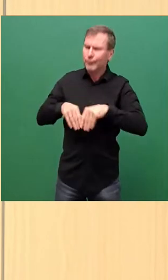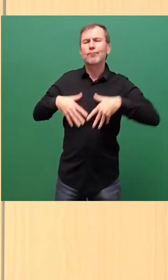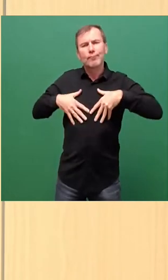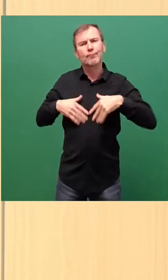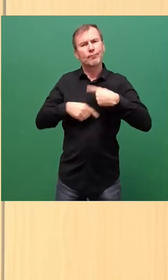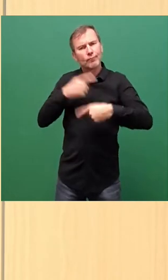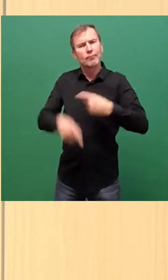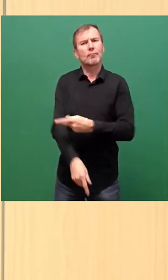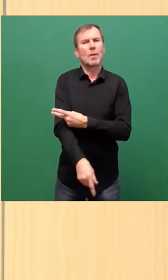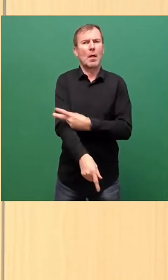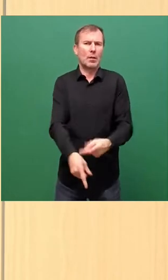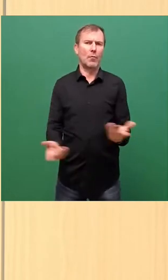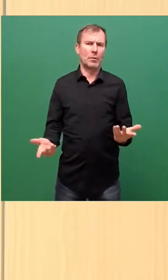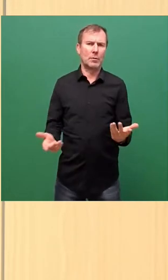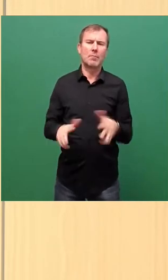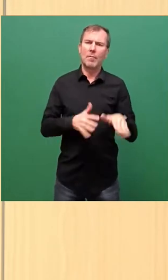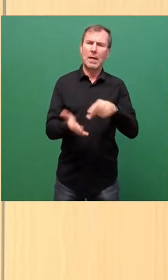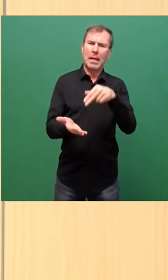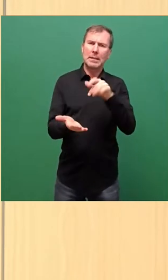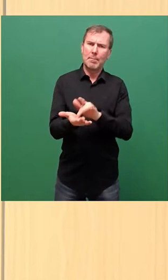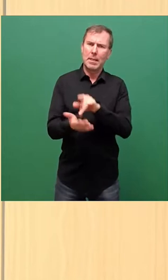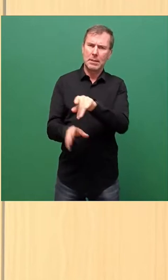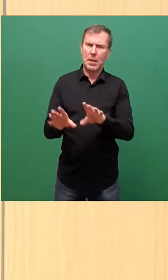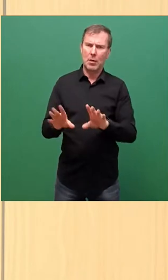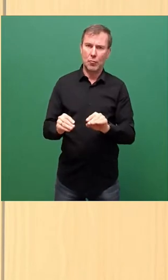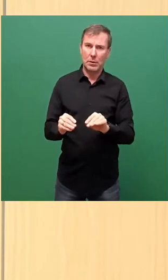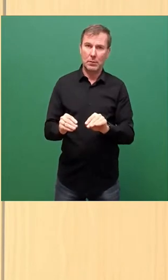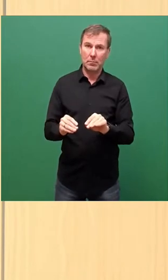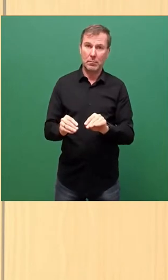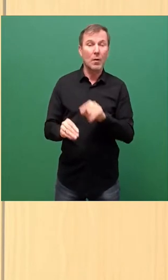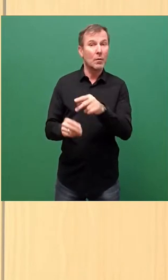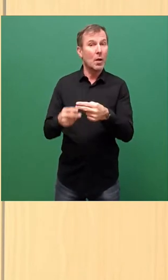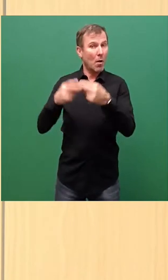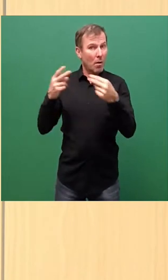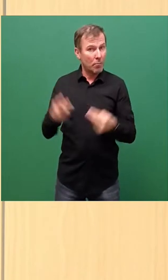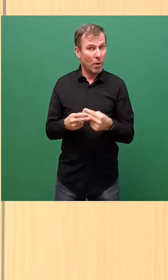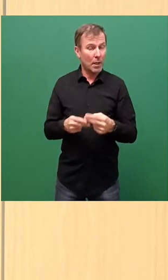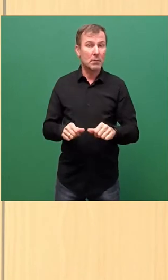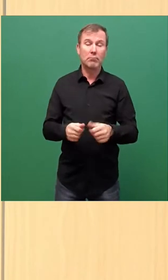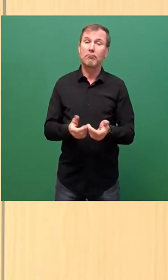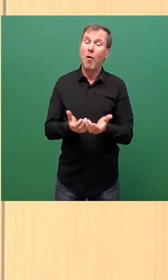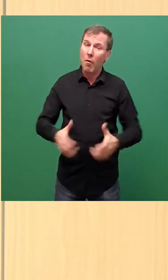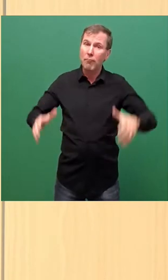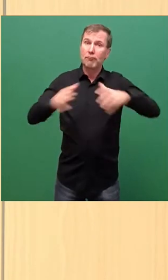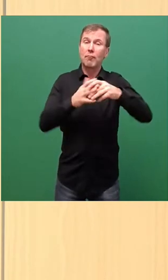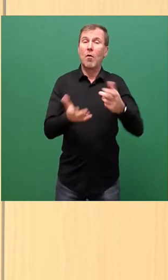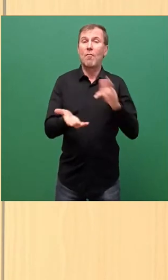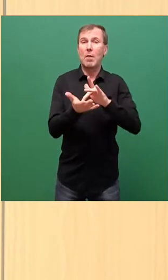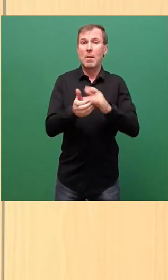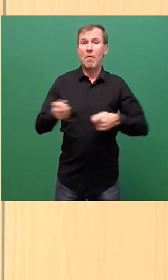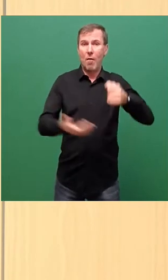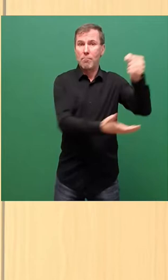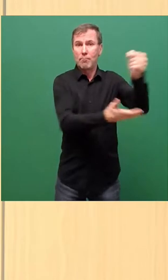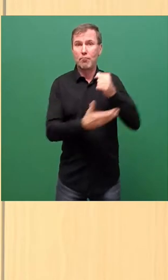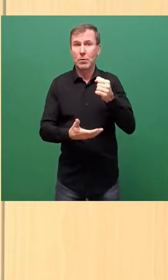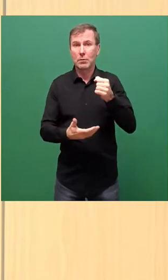Verkehrsmitteln, die sie auch nutzen. Wir bekommen für dieses Projekt umfangreiche Fördermittel vom Bund. Die stehen auch nicht endlos zur Verfügung, sondern da